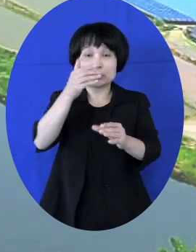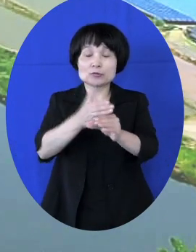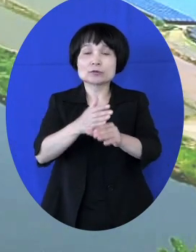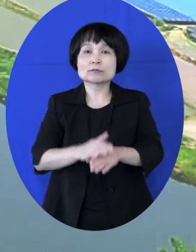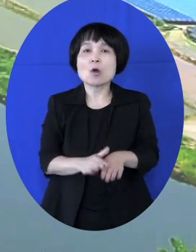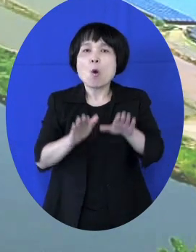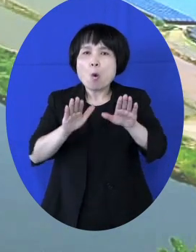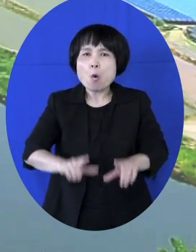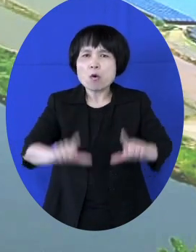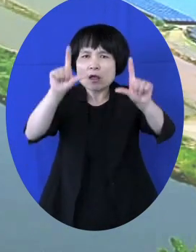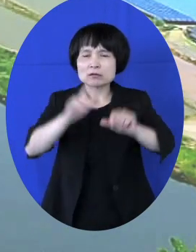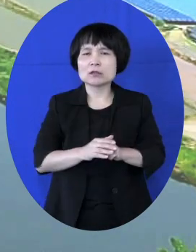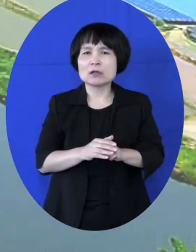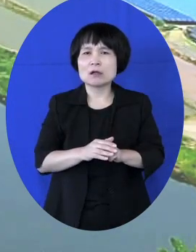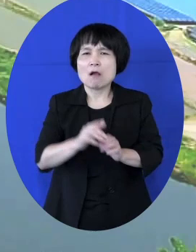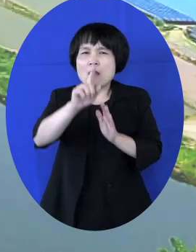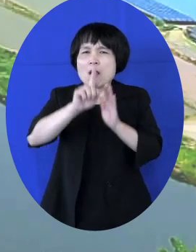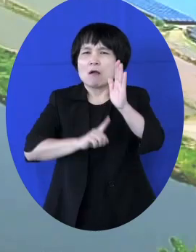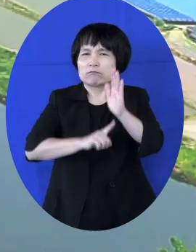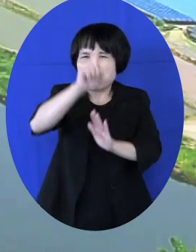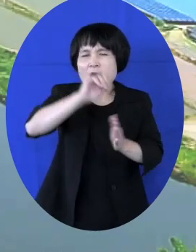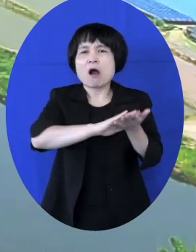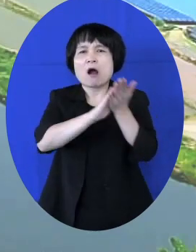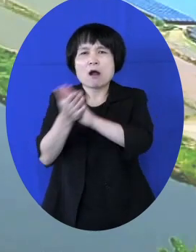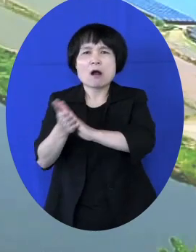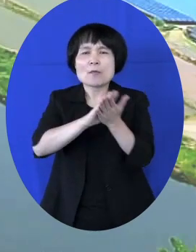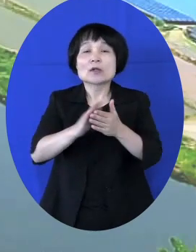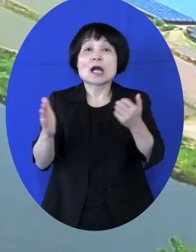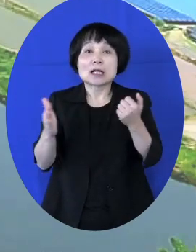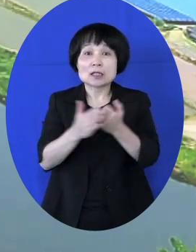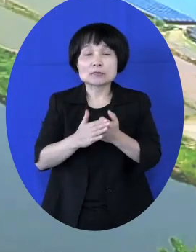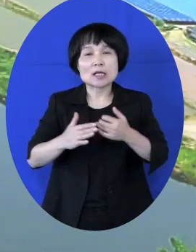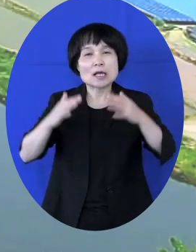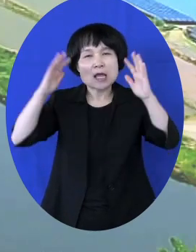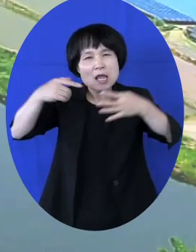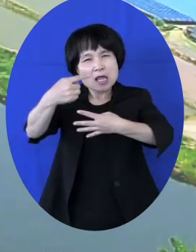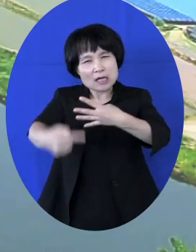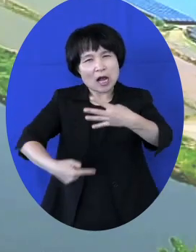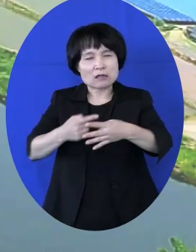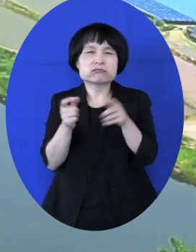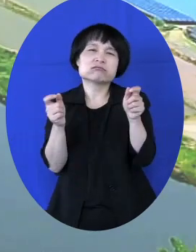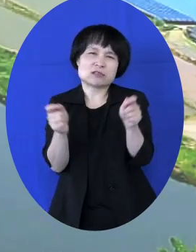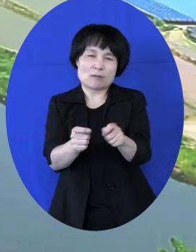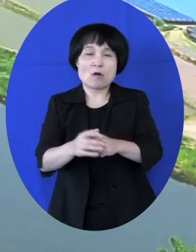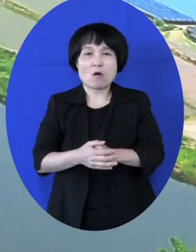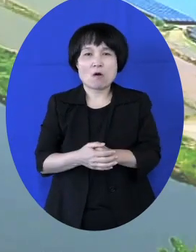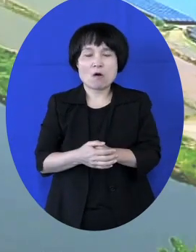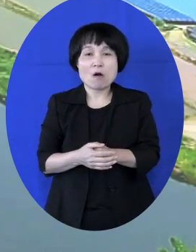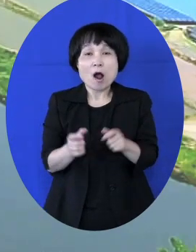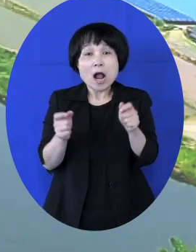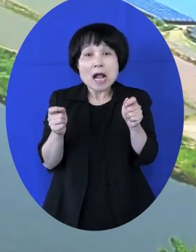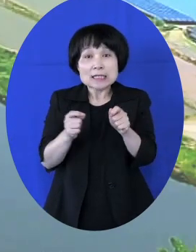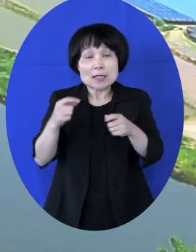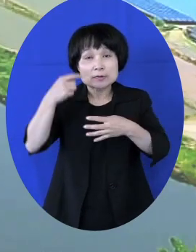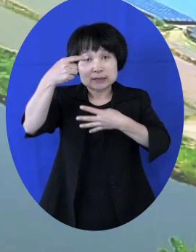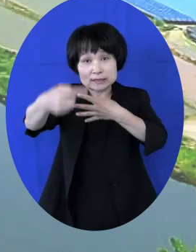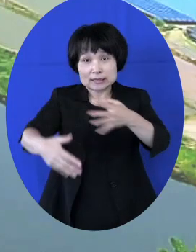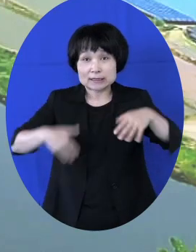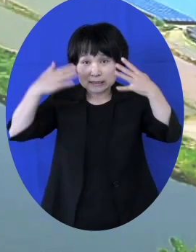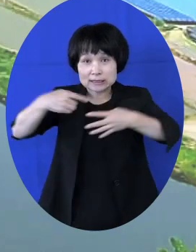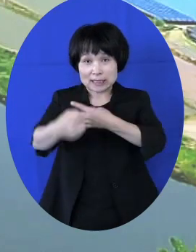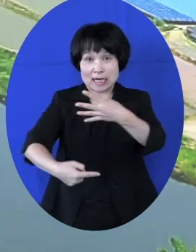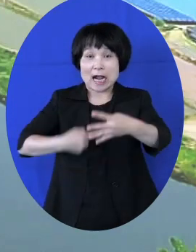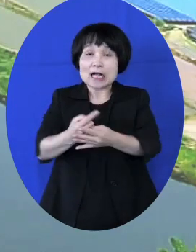올해는 급격한 기후변화로 인해 봄, 가을이 더욱더 짧게 느껴지는데요. 짧게만 느껴지는 가을이 다 가기 전에